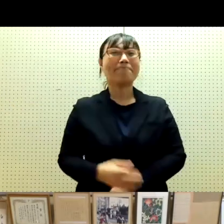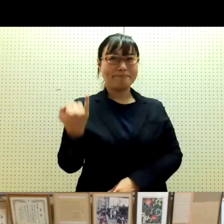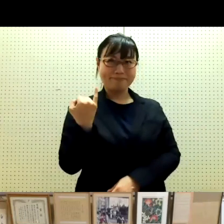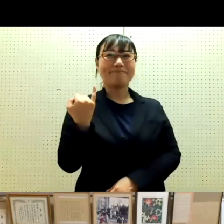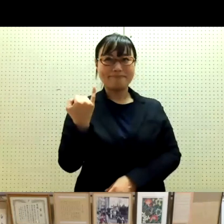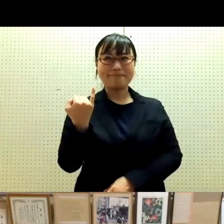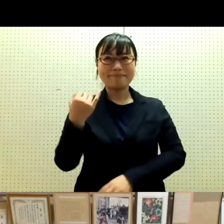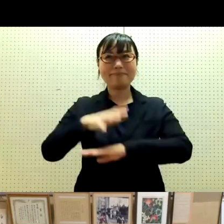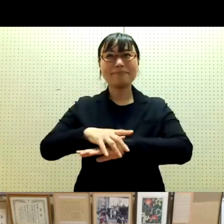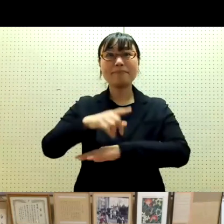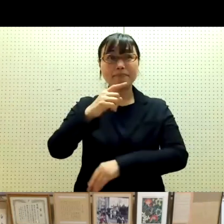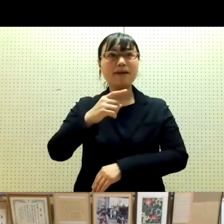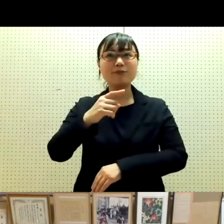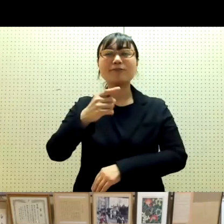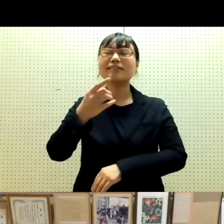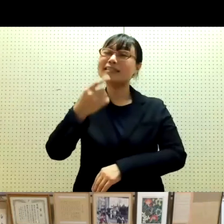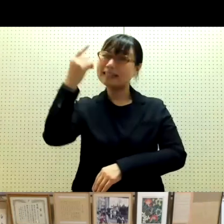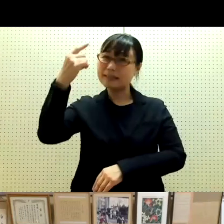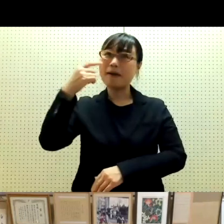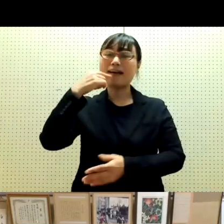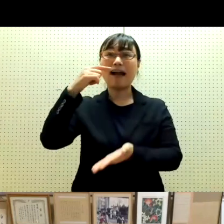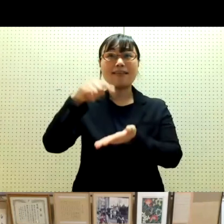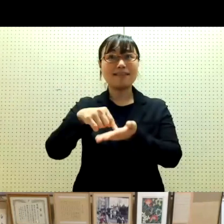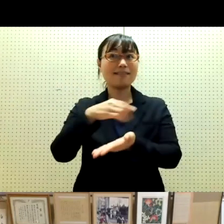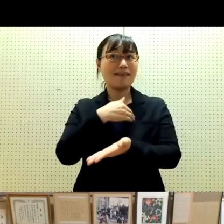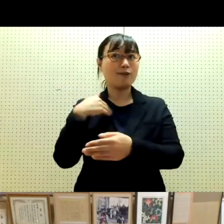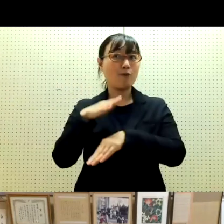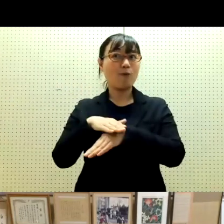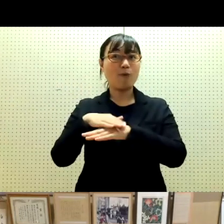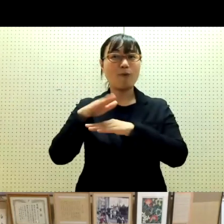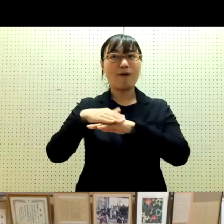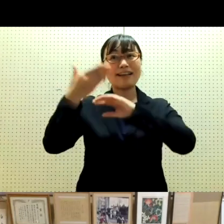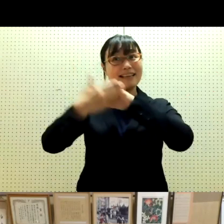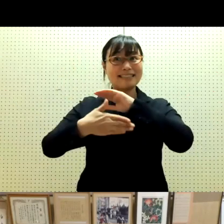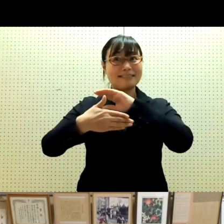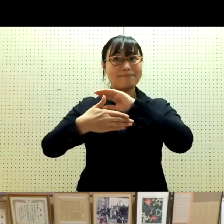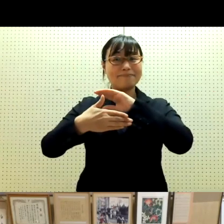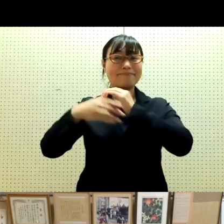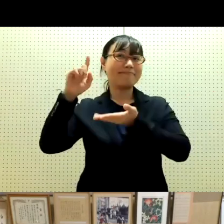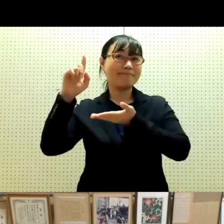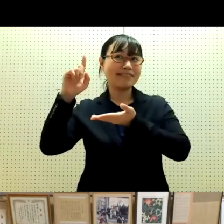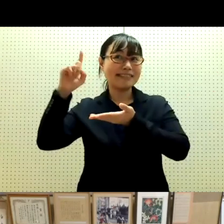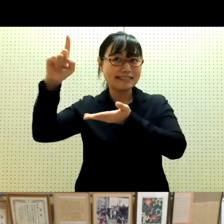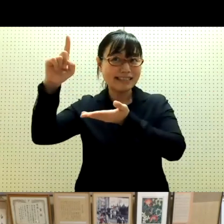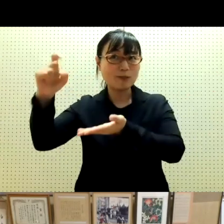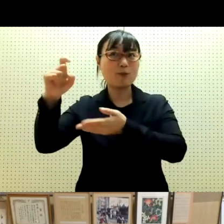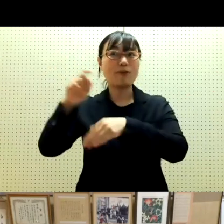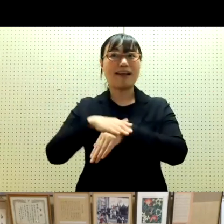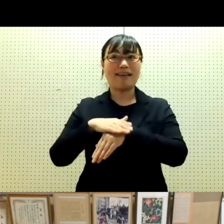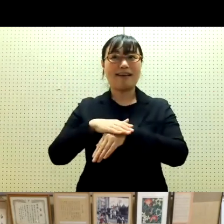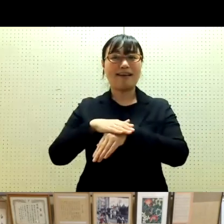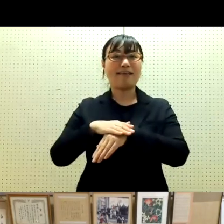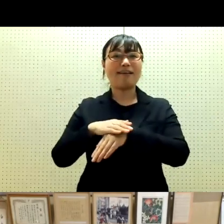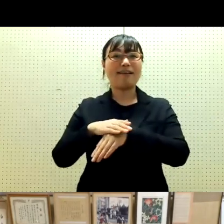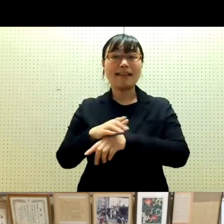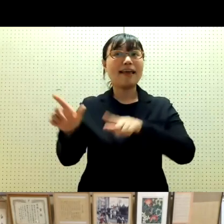にやはり一番簡単にできるのは写真の撮り方かなと思いましたので、写真の撮り方を教えました。主に生活科の